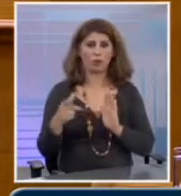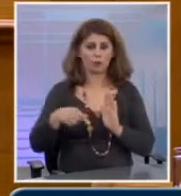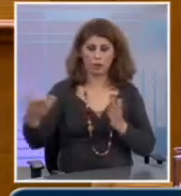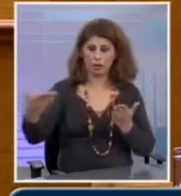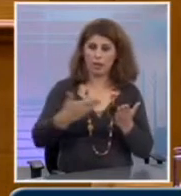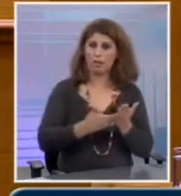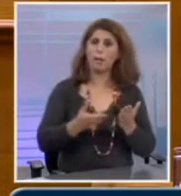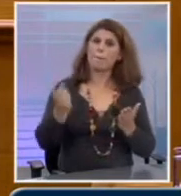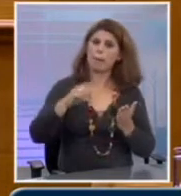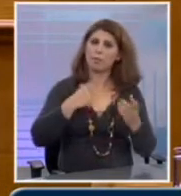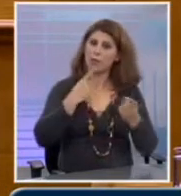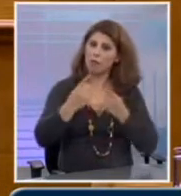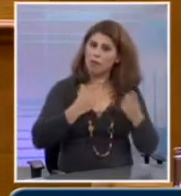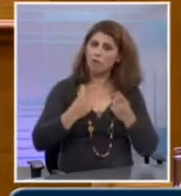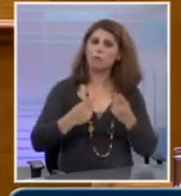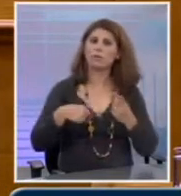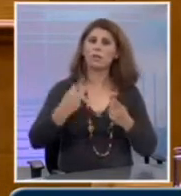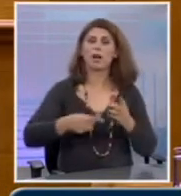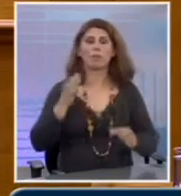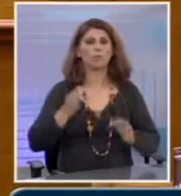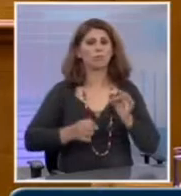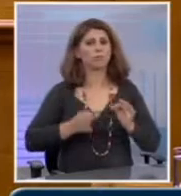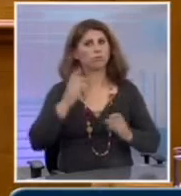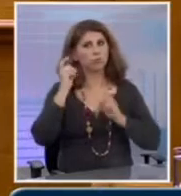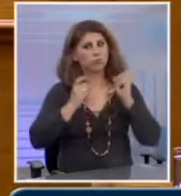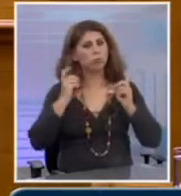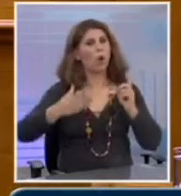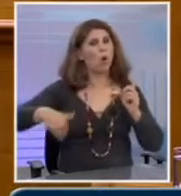μετά από διαβούλευση, μετά από προβληματισμό